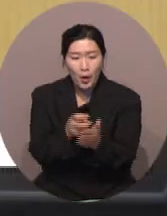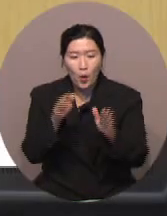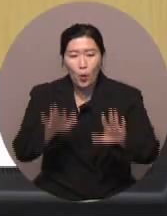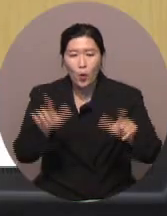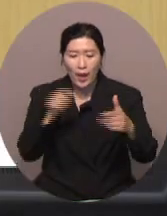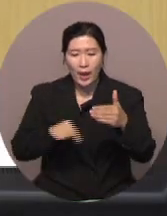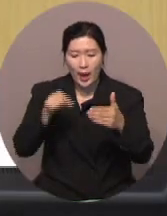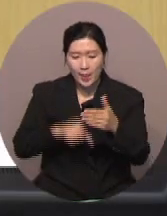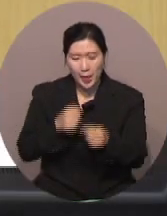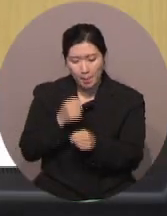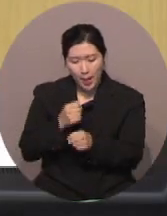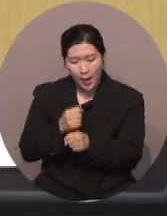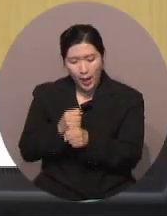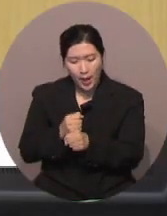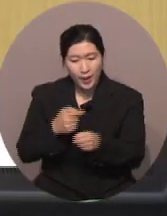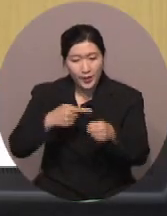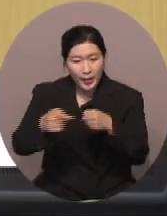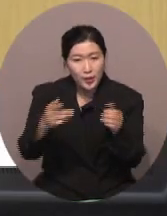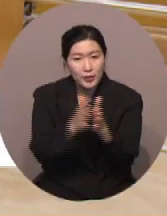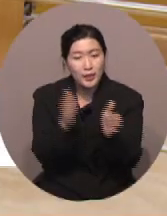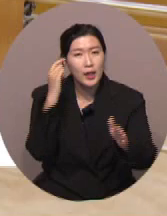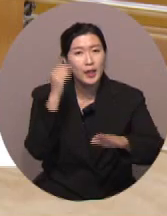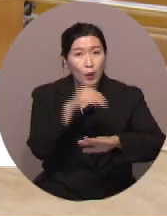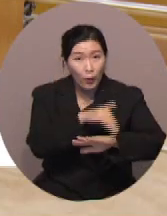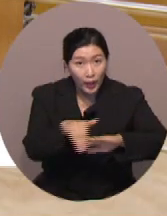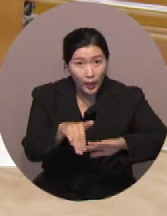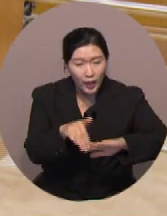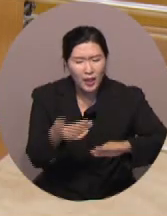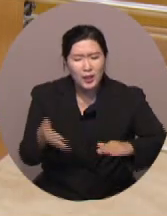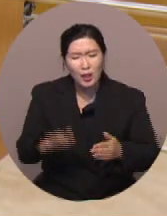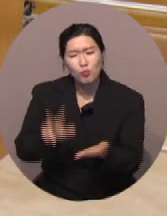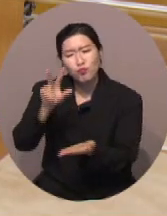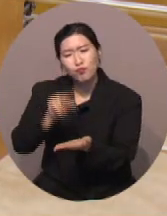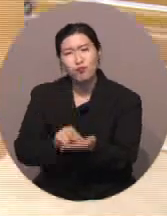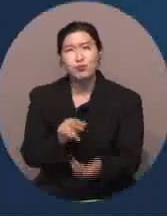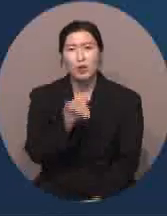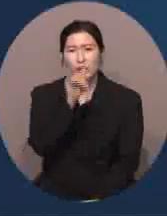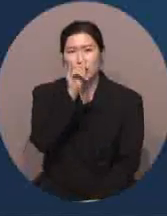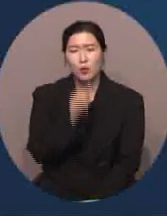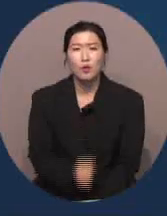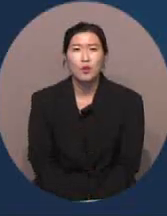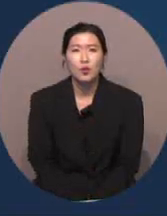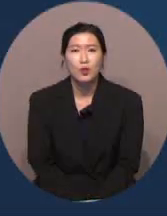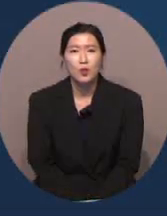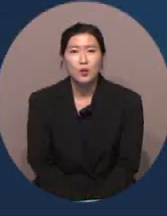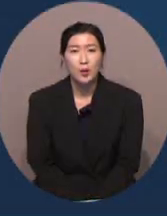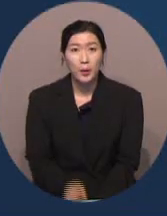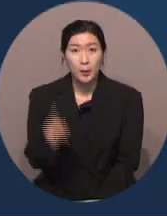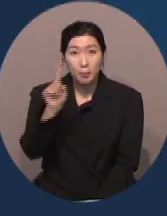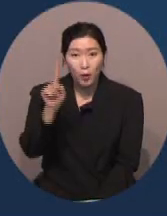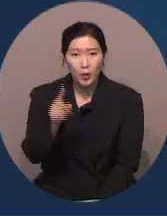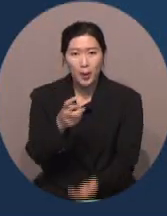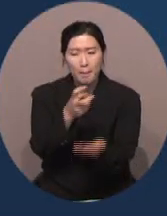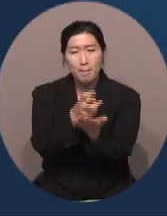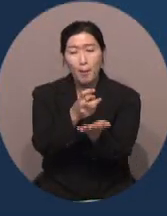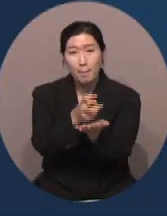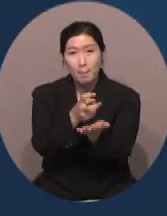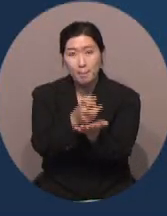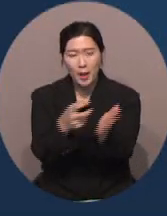내년부터 작용 될 예정인데 과제와 우려도 상존 합니다 시가 추진하는 조례안 에도 나와 있듯이